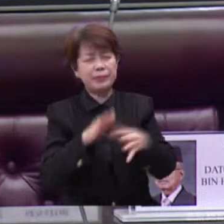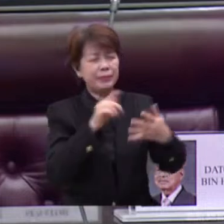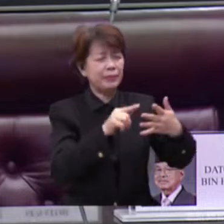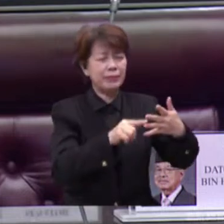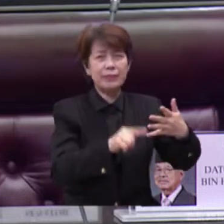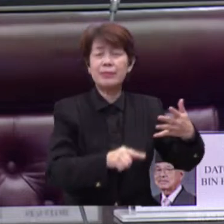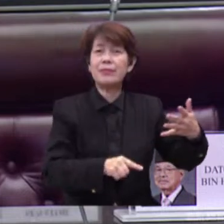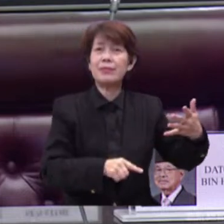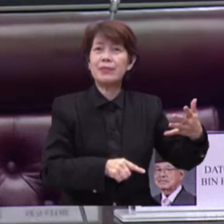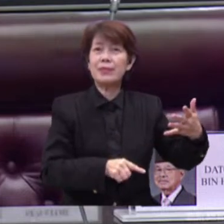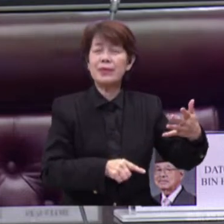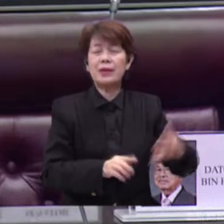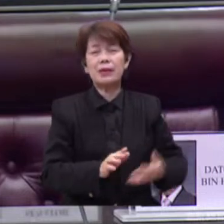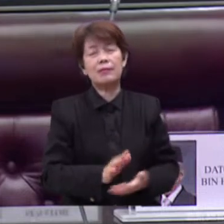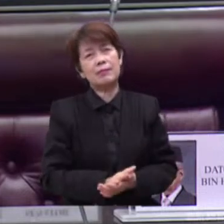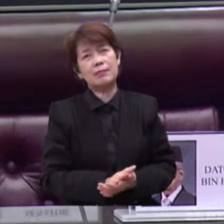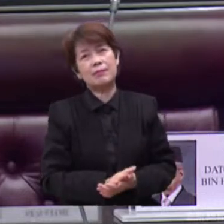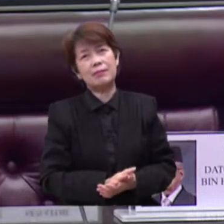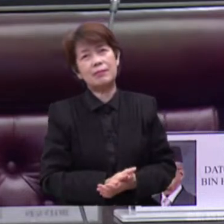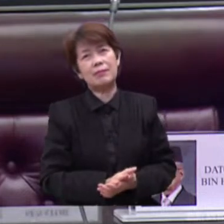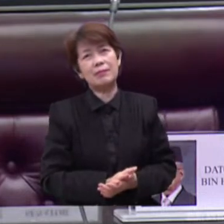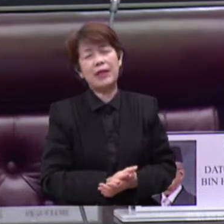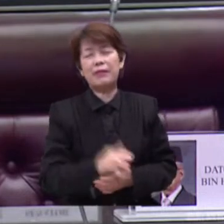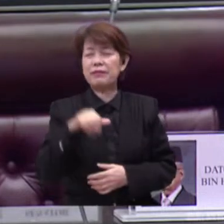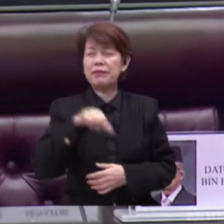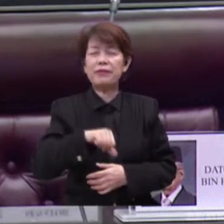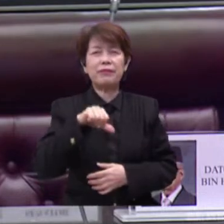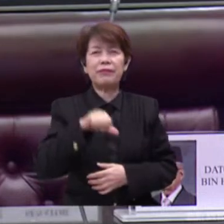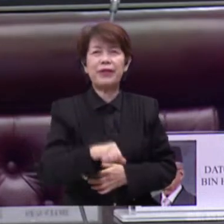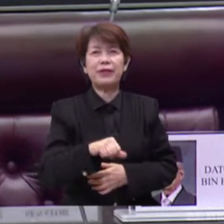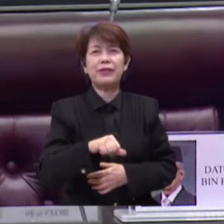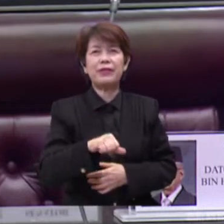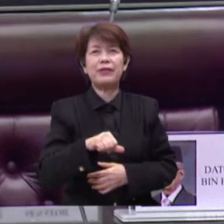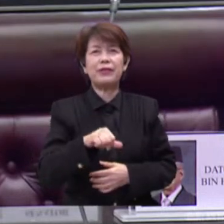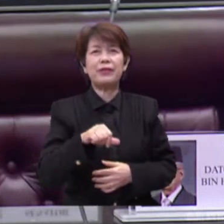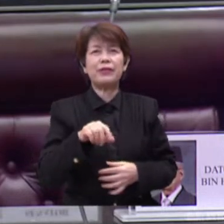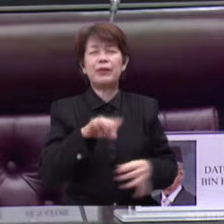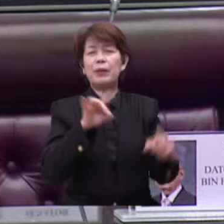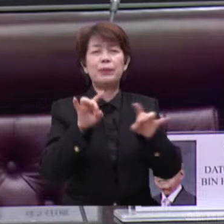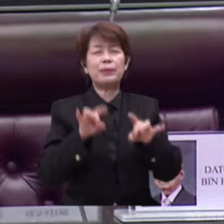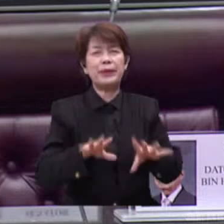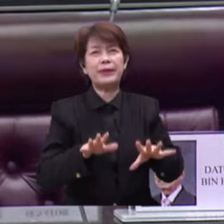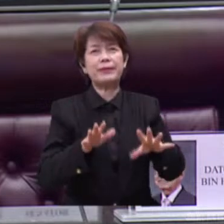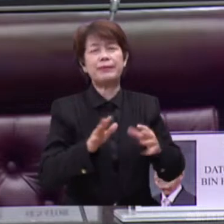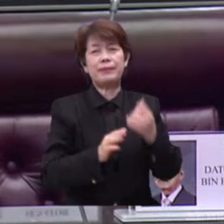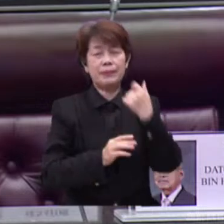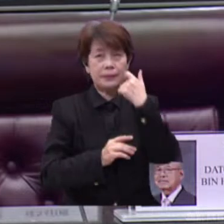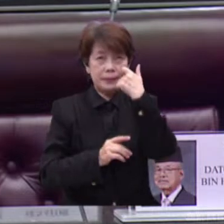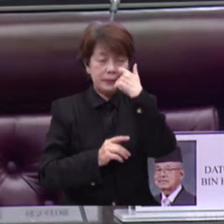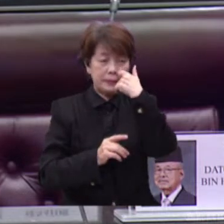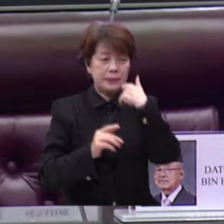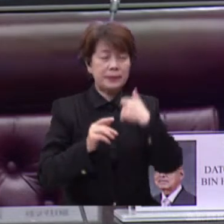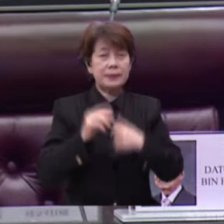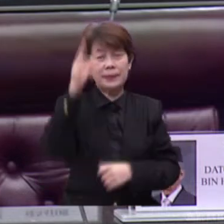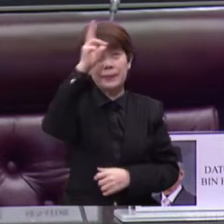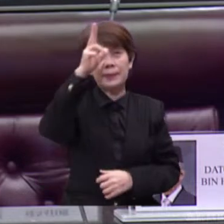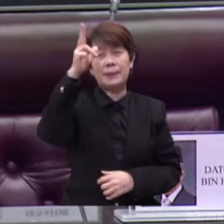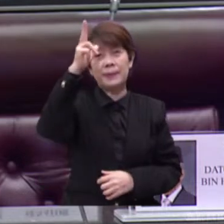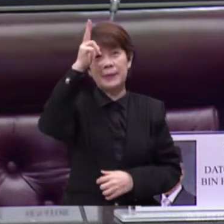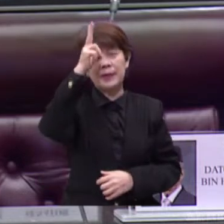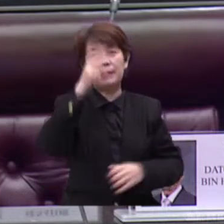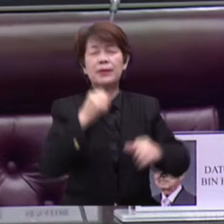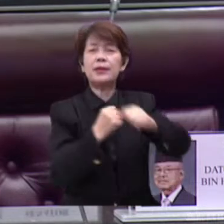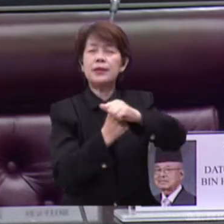menghadapi ujian tersebut sebab itu saya pikir sekarang ini Raja Ibra struktur itu kerajaan kenal banyak